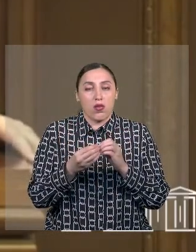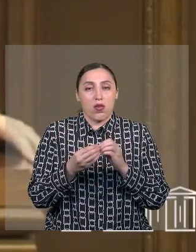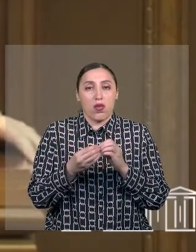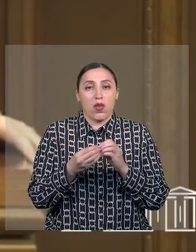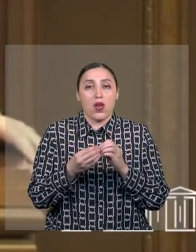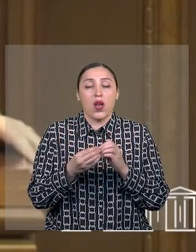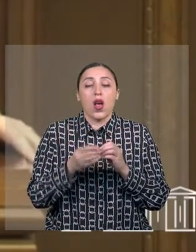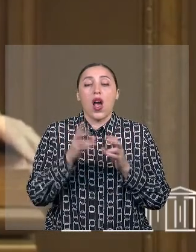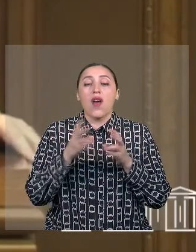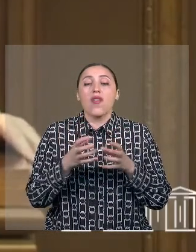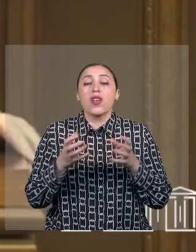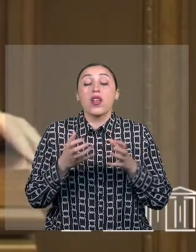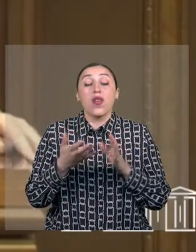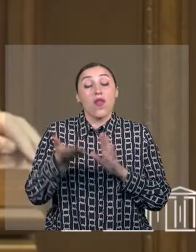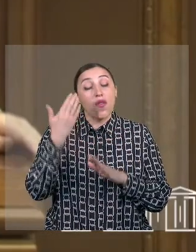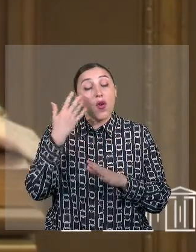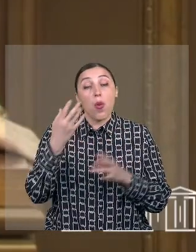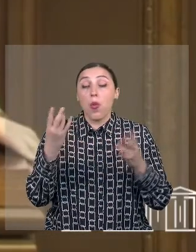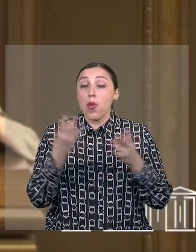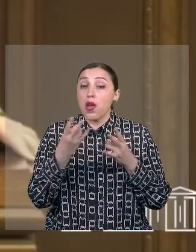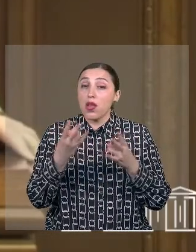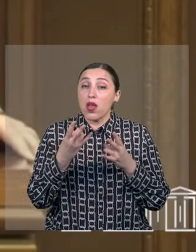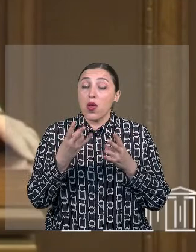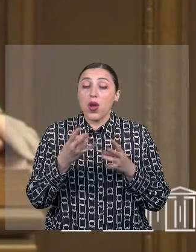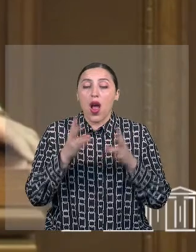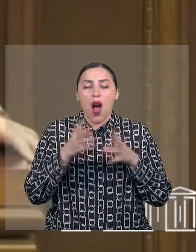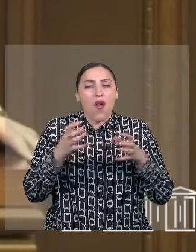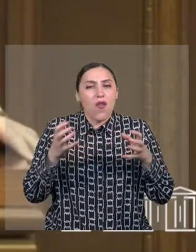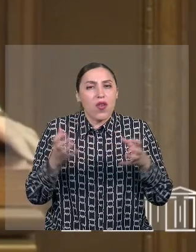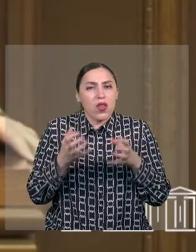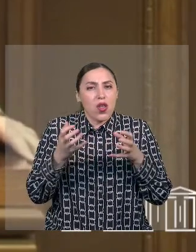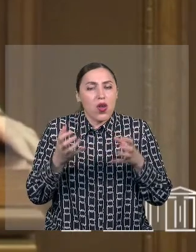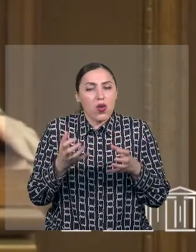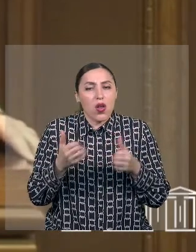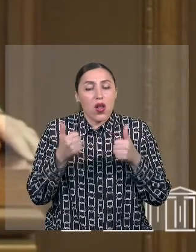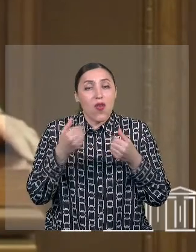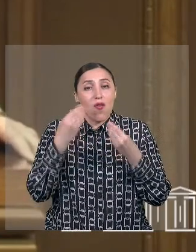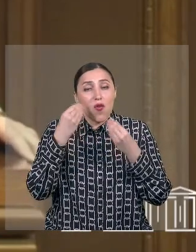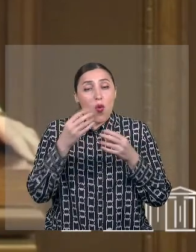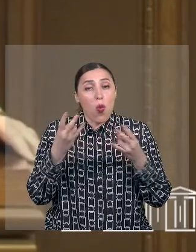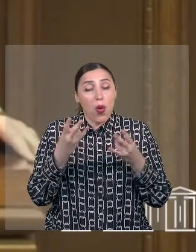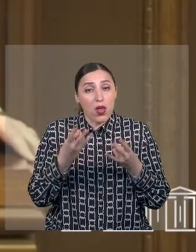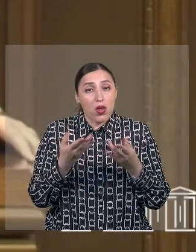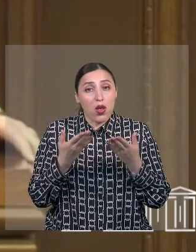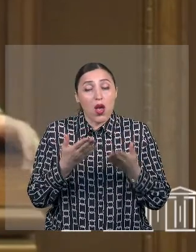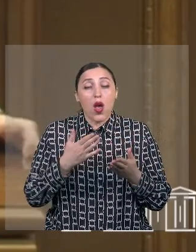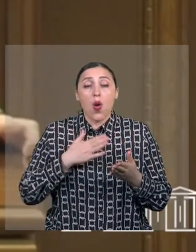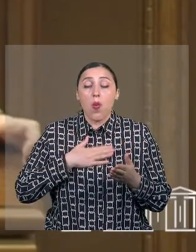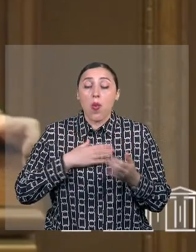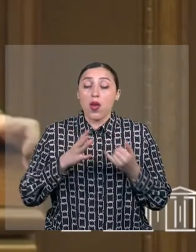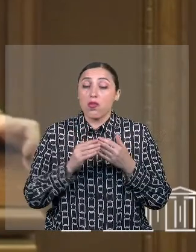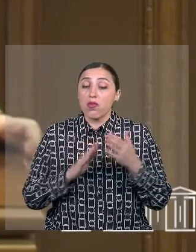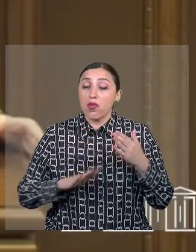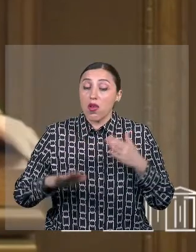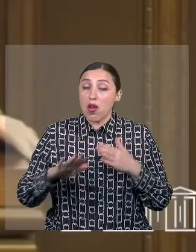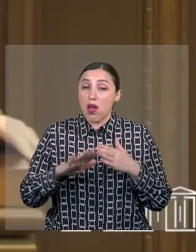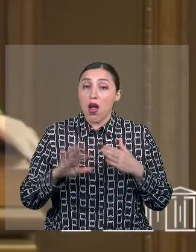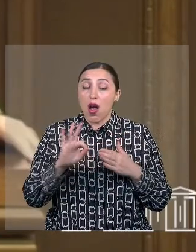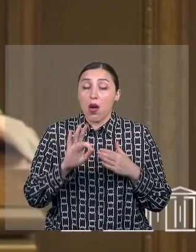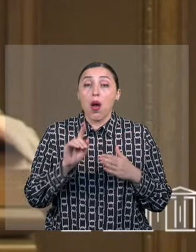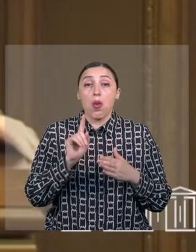ի սկզբանե պիտի ապահովեր անվտանգությունը և կայունությունը մեր տարածաշրջանում,